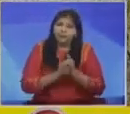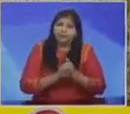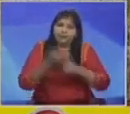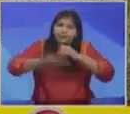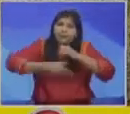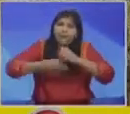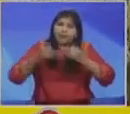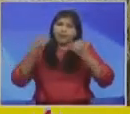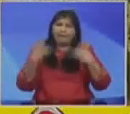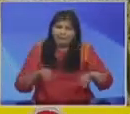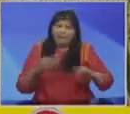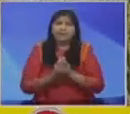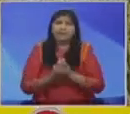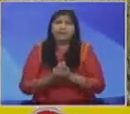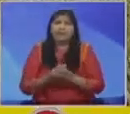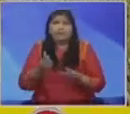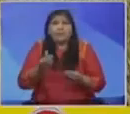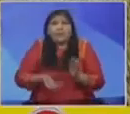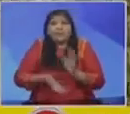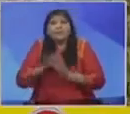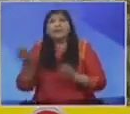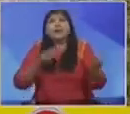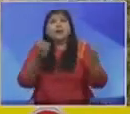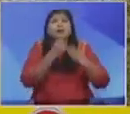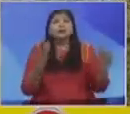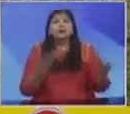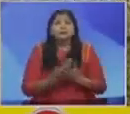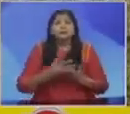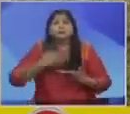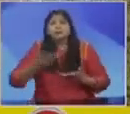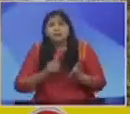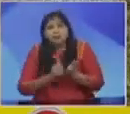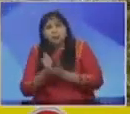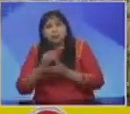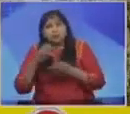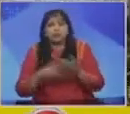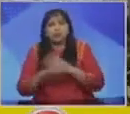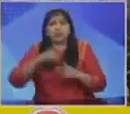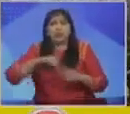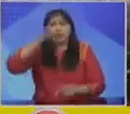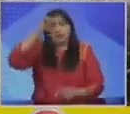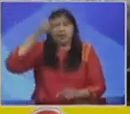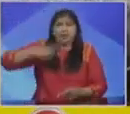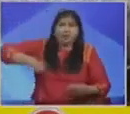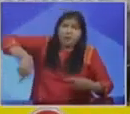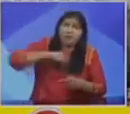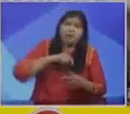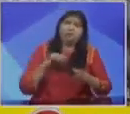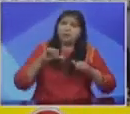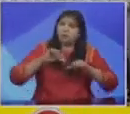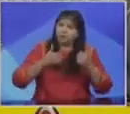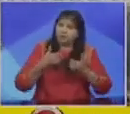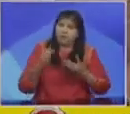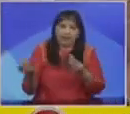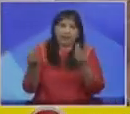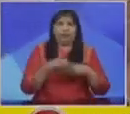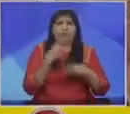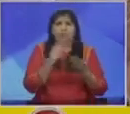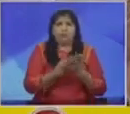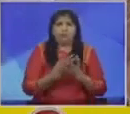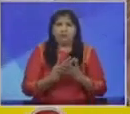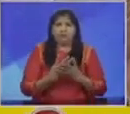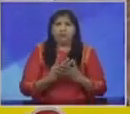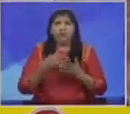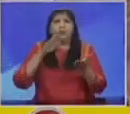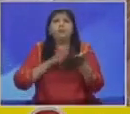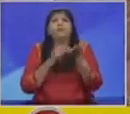एग्रीकल्चर वेस्ट से वेल्थ क्रिएट करने के भी कई प्रयोग देश भर में सफलतापूर्वक चल रहे हैं। जैसे